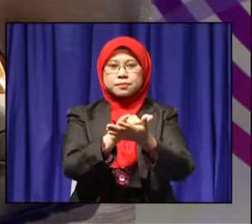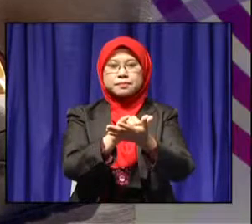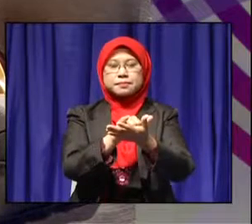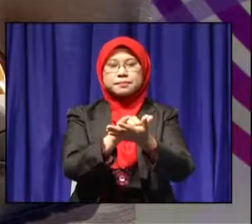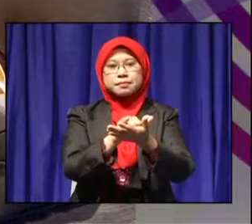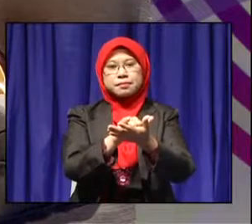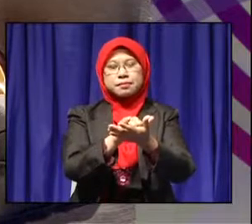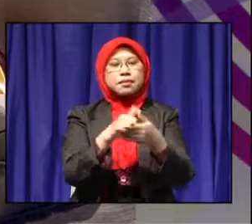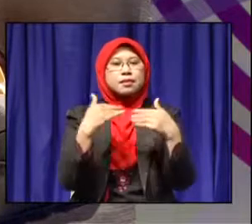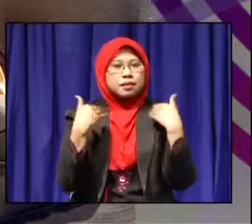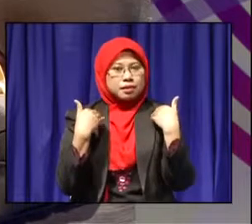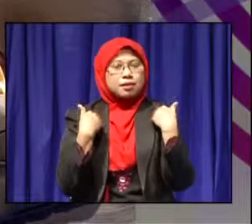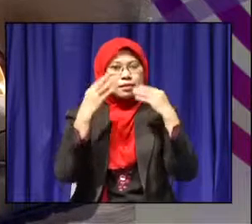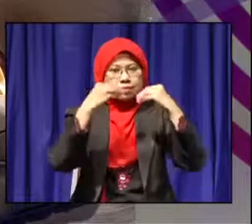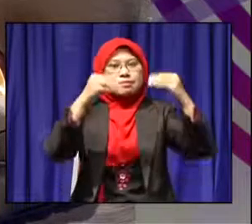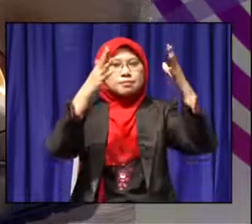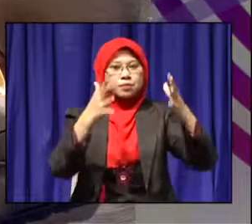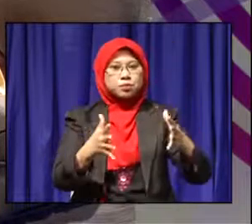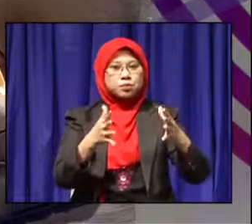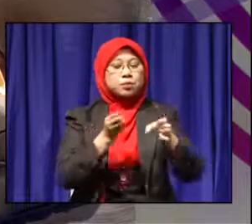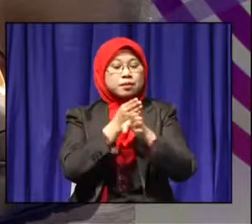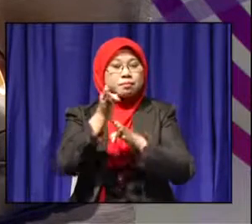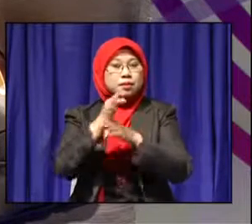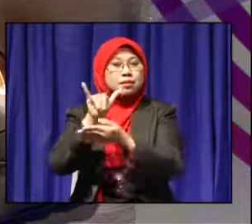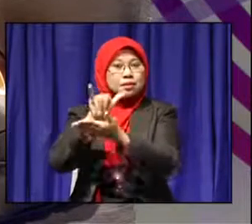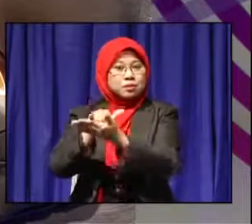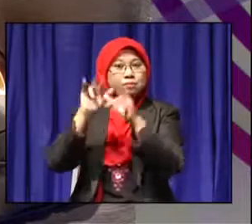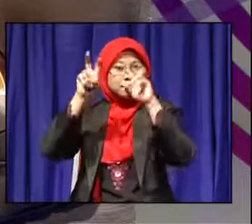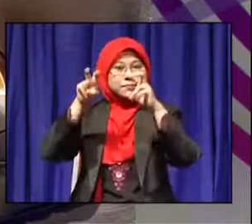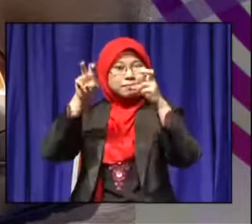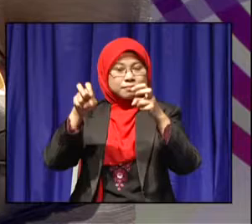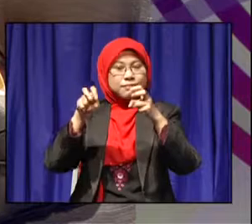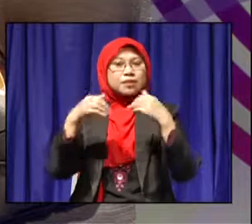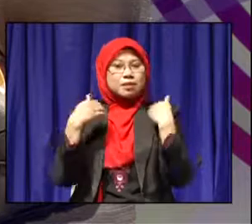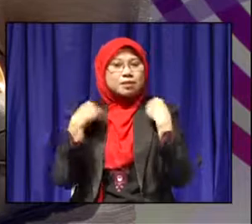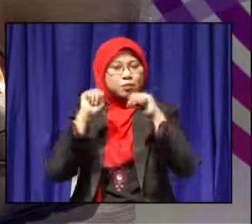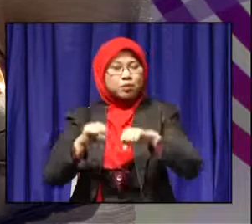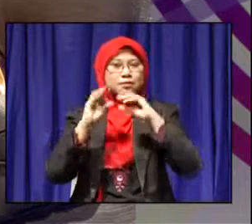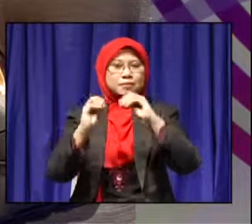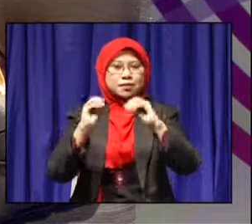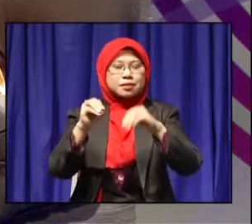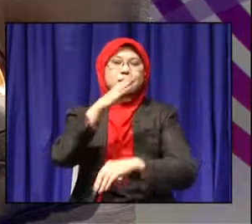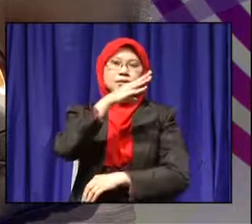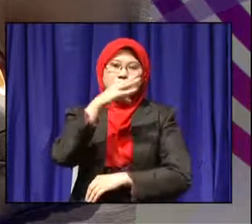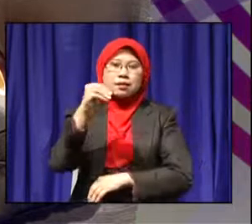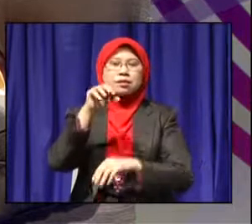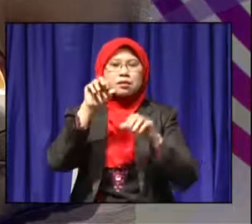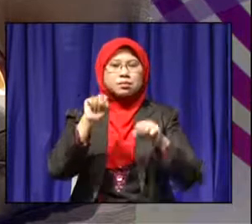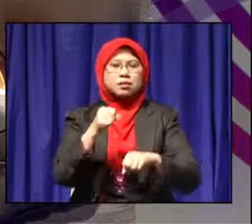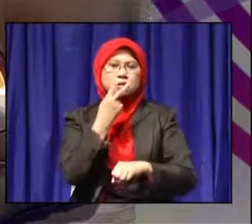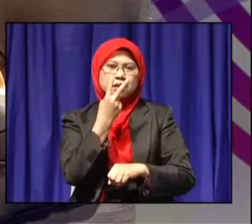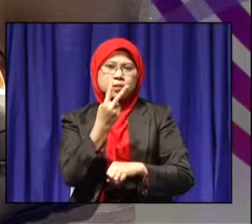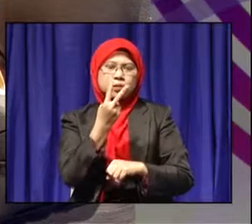agar addhuhuuru aov dan untuk mengajar mata pelajaran itu dan juga mengambil